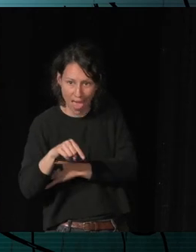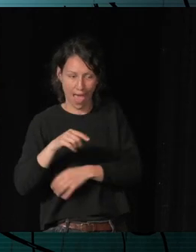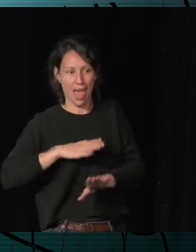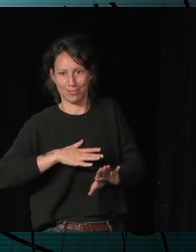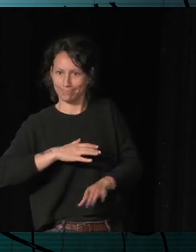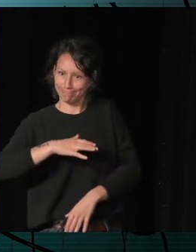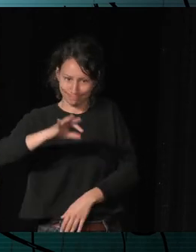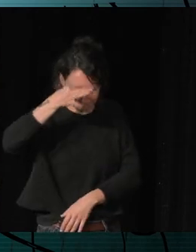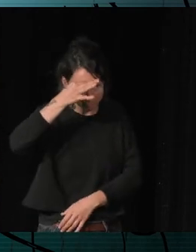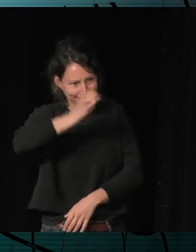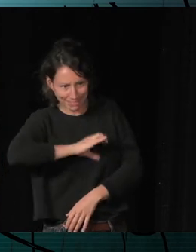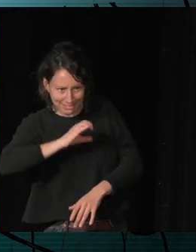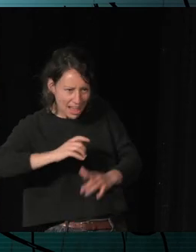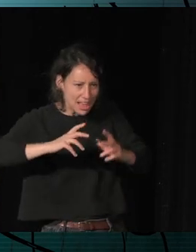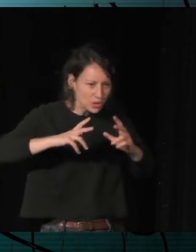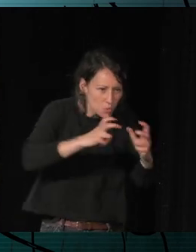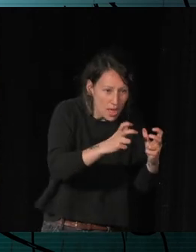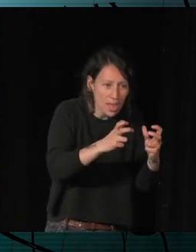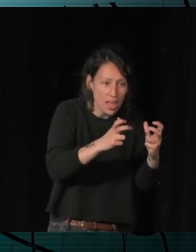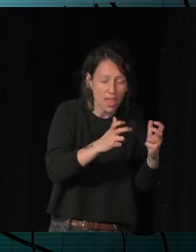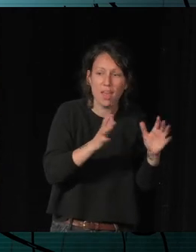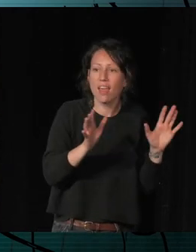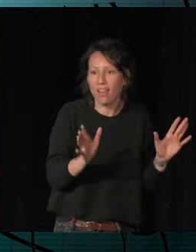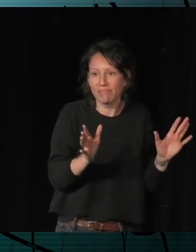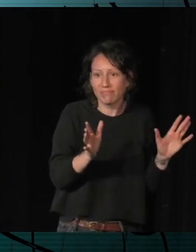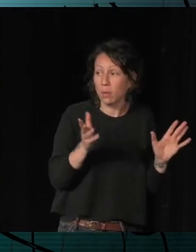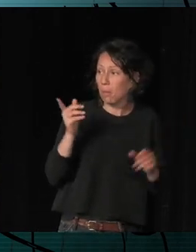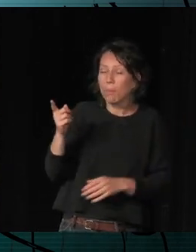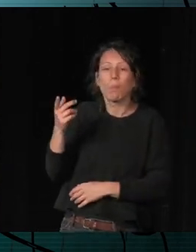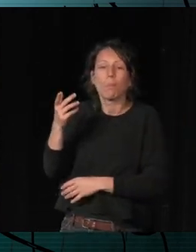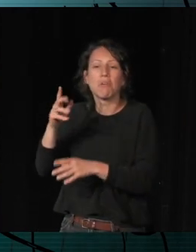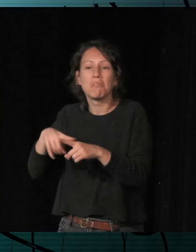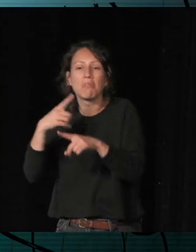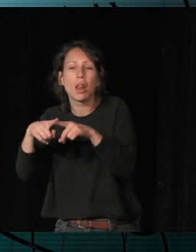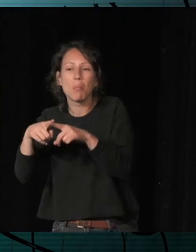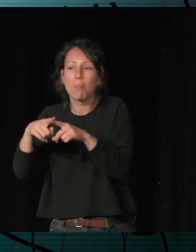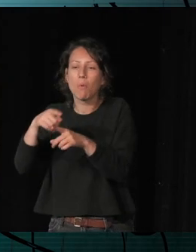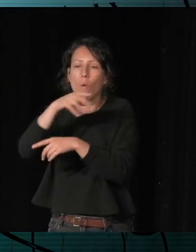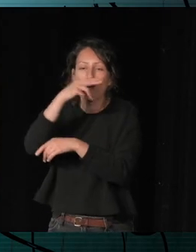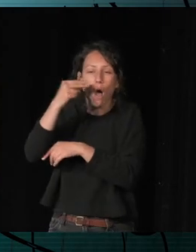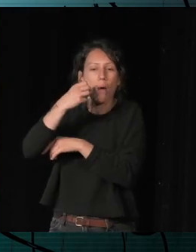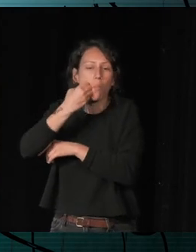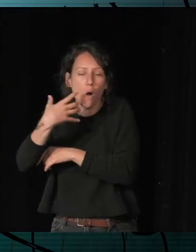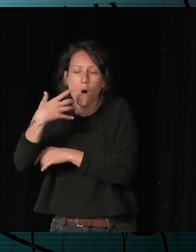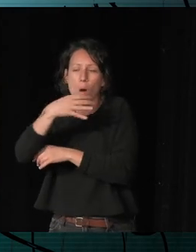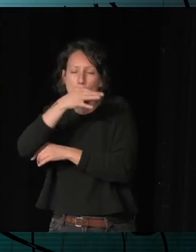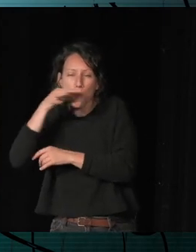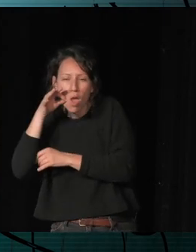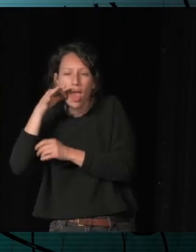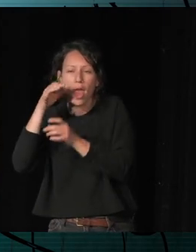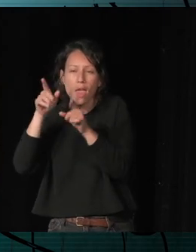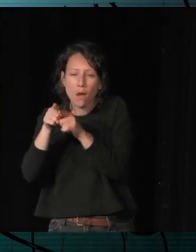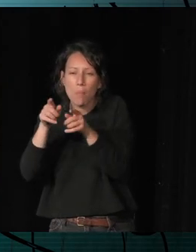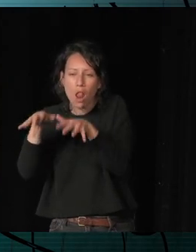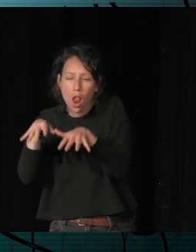contrairement juste à un film noir et blanc muet à 10 images secondes de de il y a longtemps il se consomme